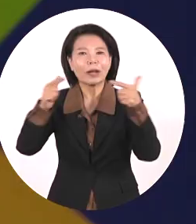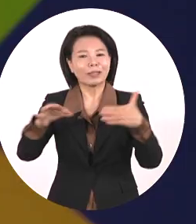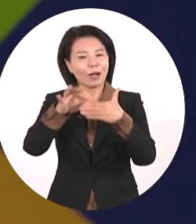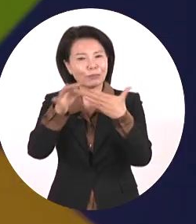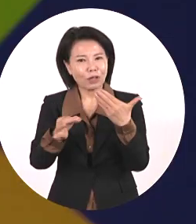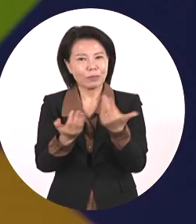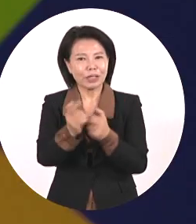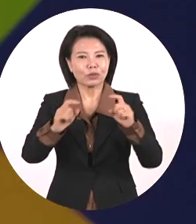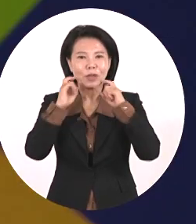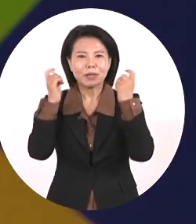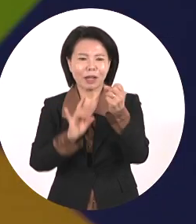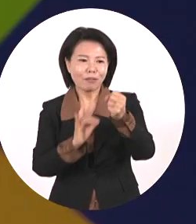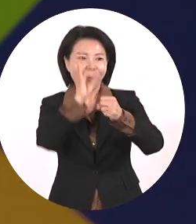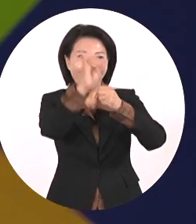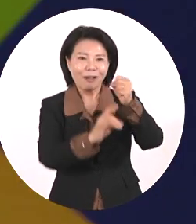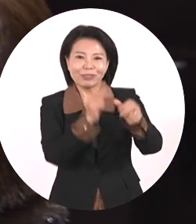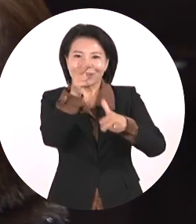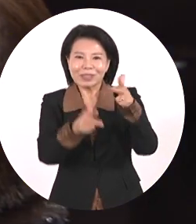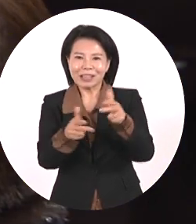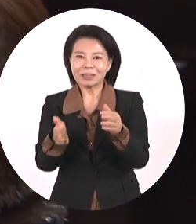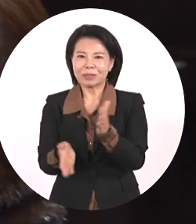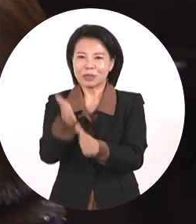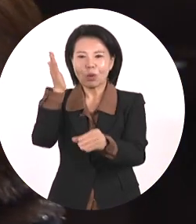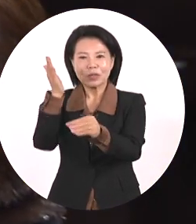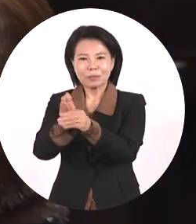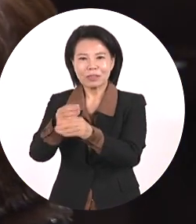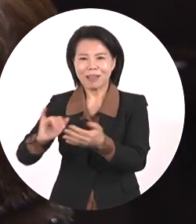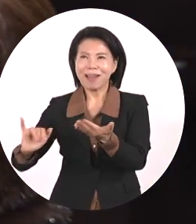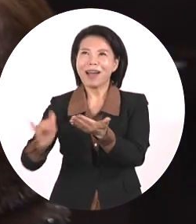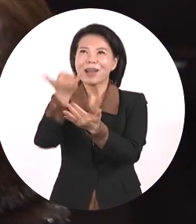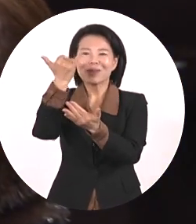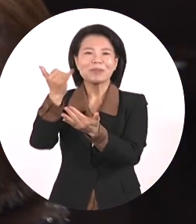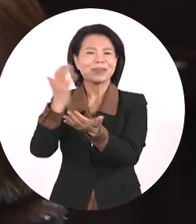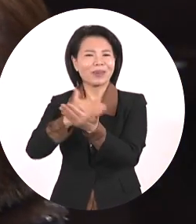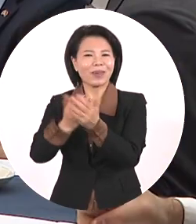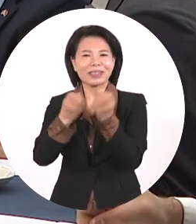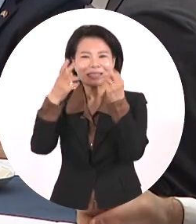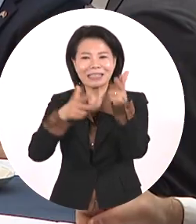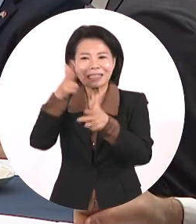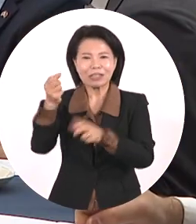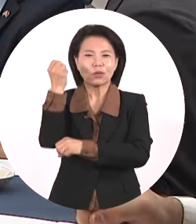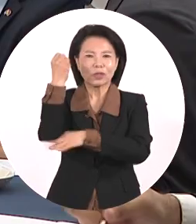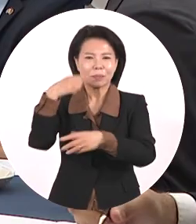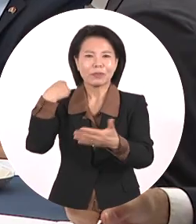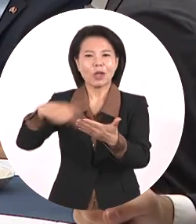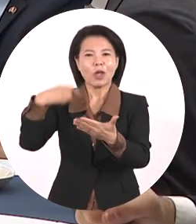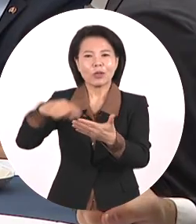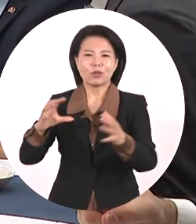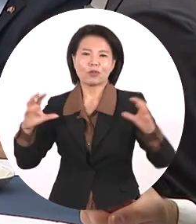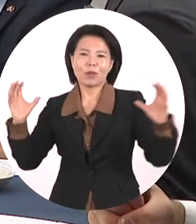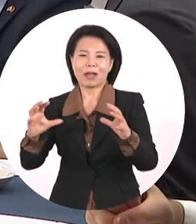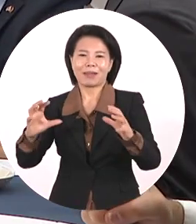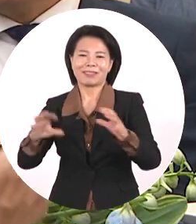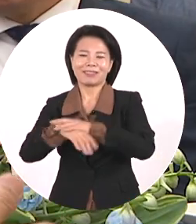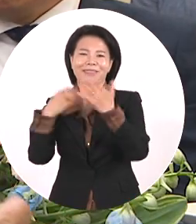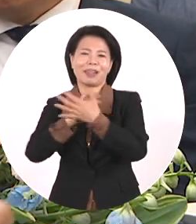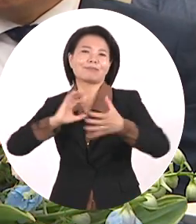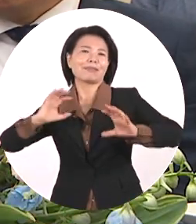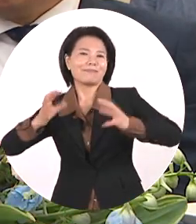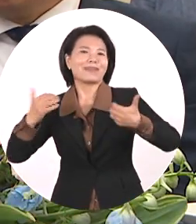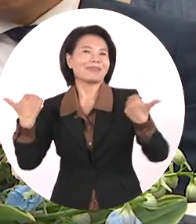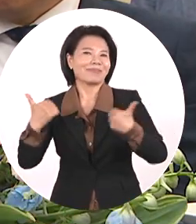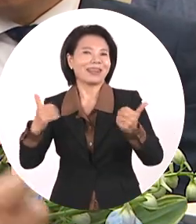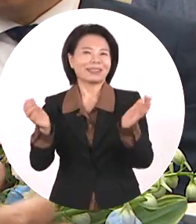프로그램 확대와 제주의 민간 우주산업, 도심 항공교통 등 신산업 기반 교육 협력 방안이